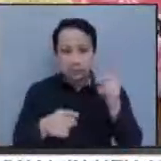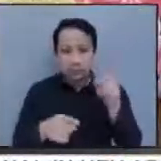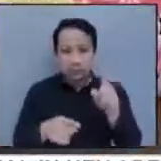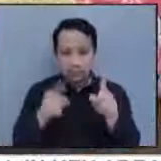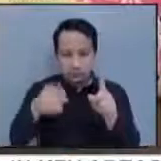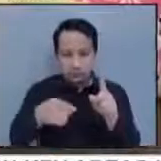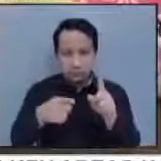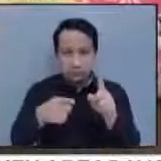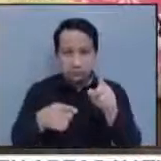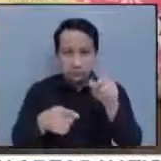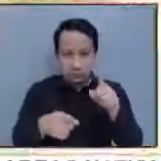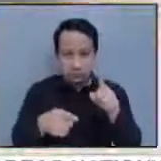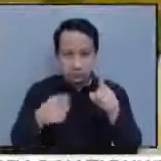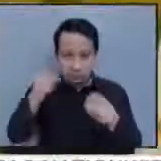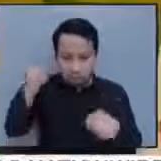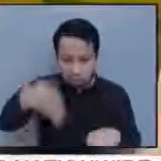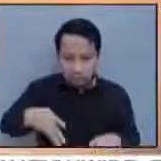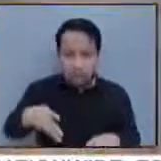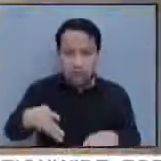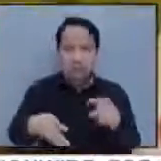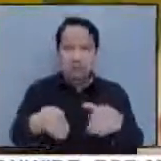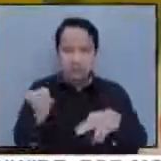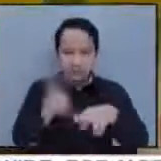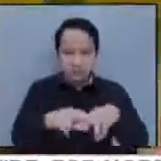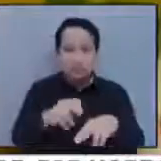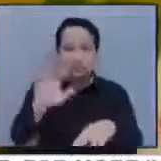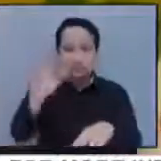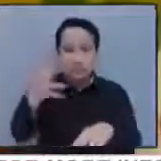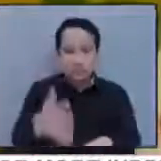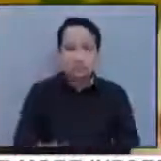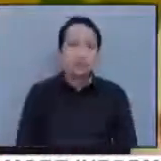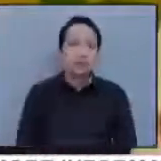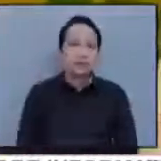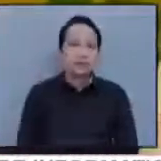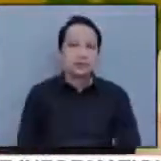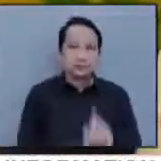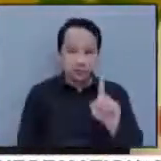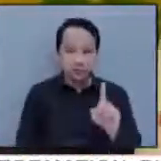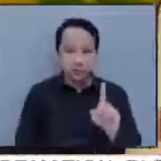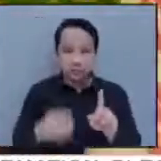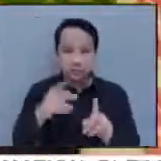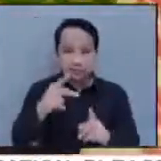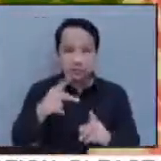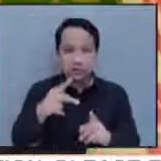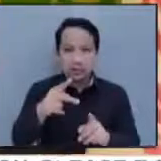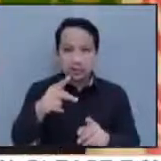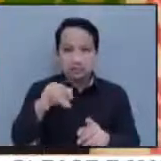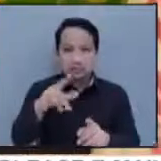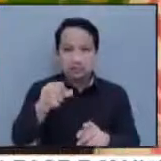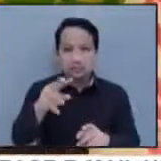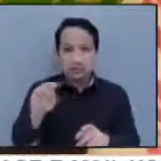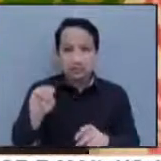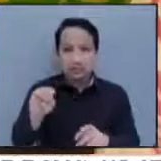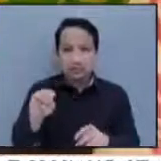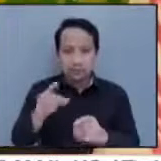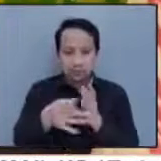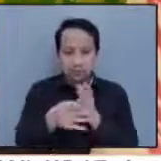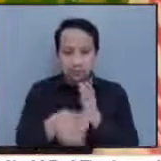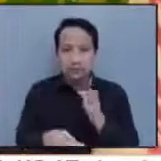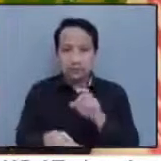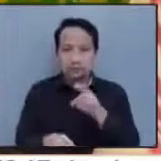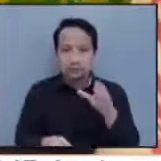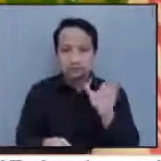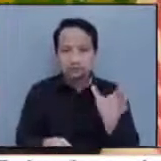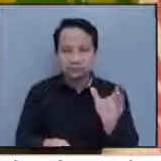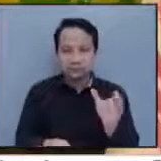naman, nagtaas na rin ng presyo ng 5 piso. Ang kada isang litro ng palm oil ay 115 pesos na at ang coconut oil